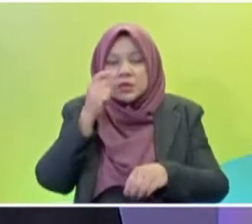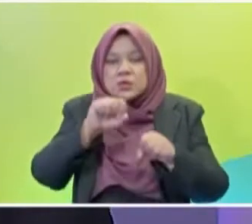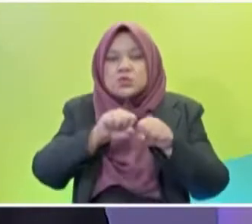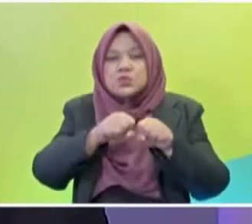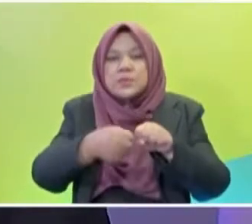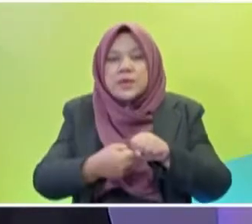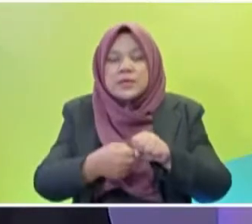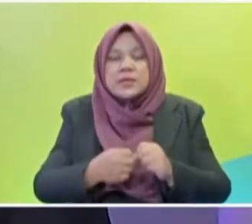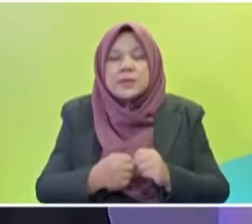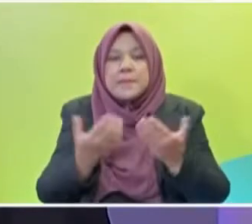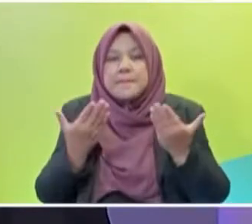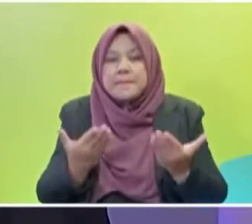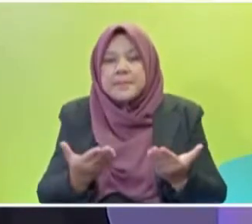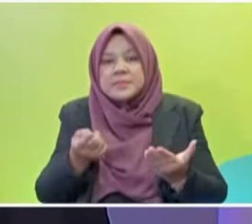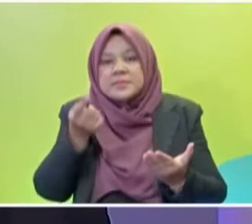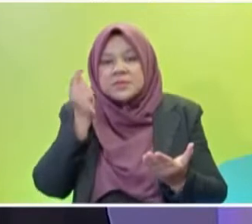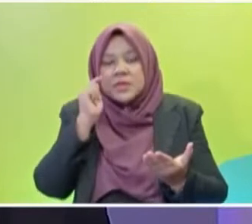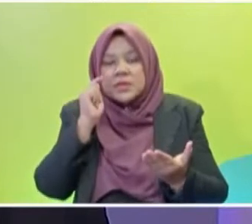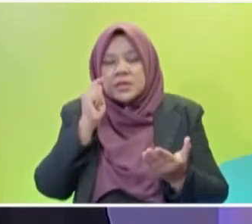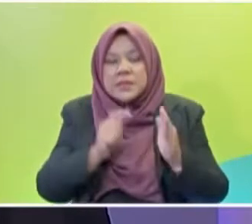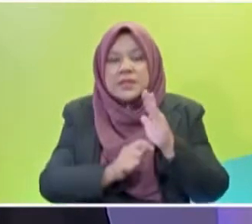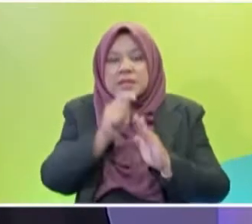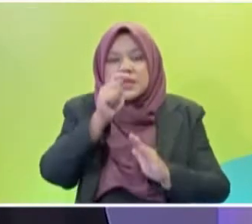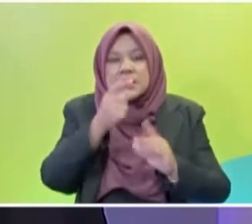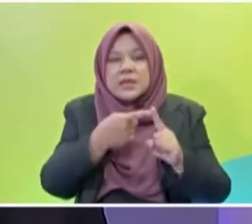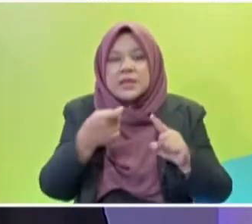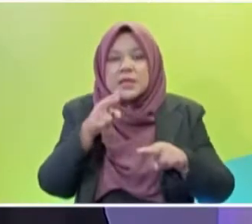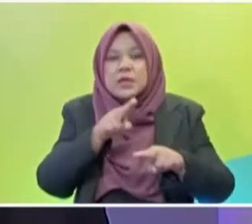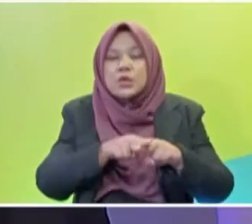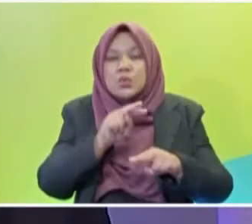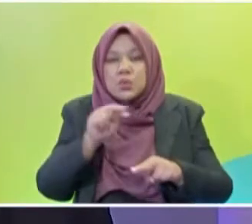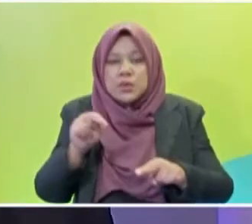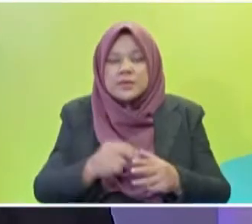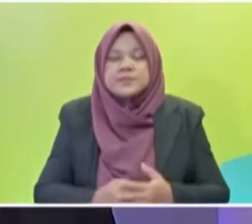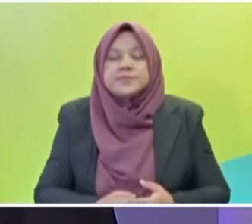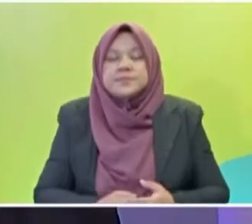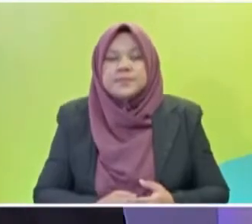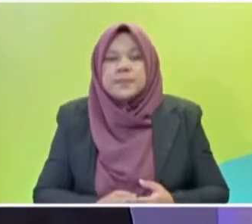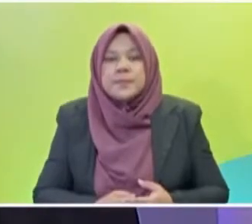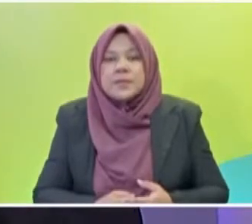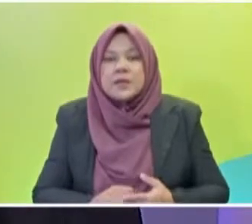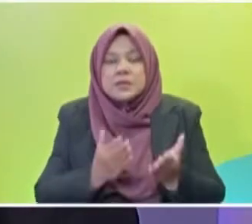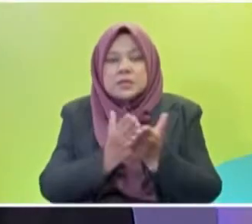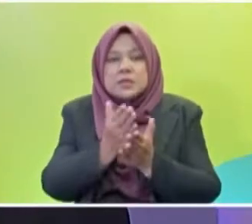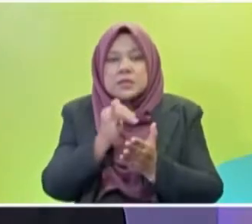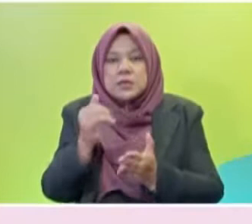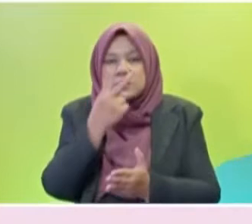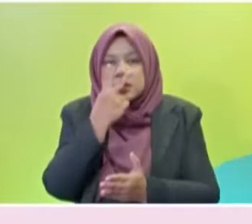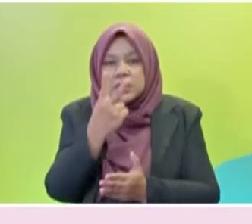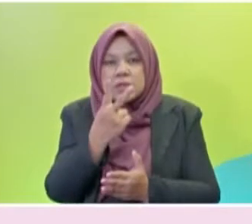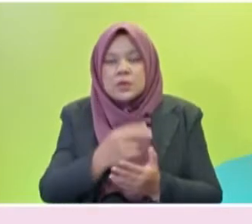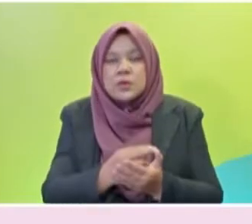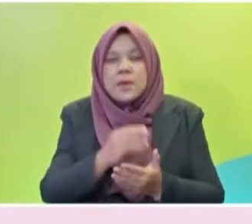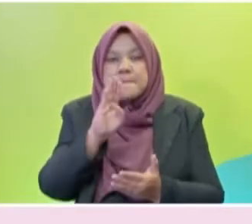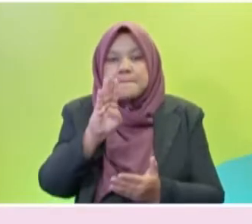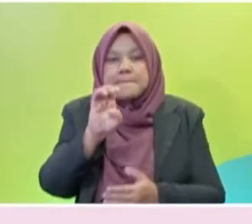supaya beban tadi akan lebih tinggi daripada kedudukan jet. Okey. So seterusnya kita tengok juga kat sini